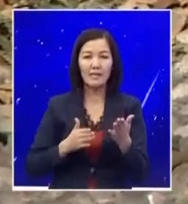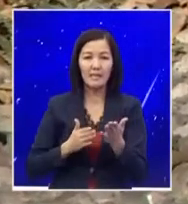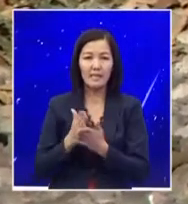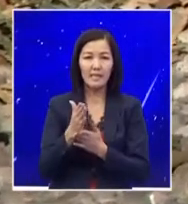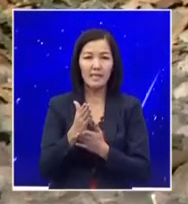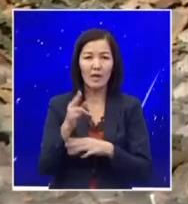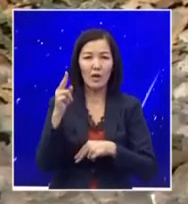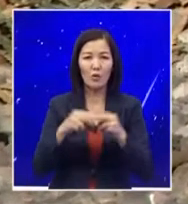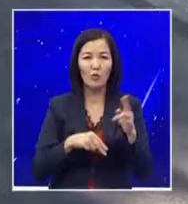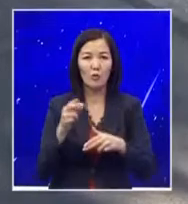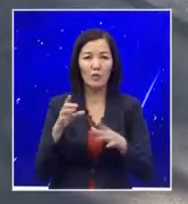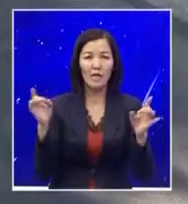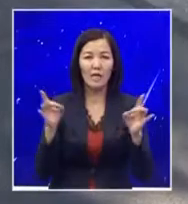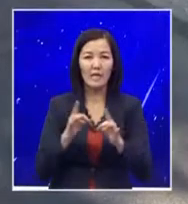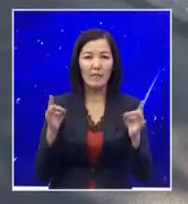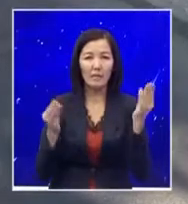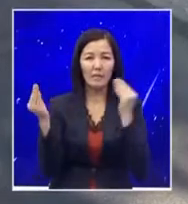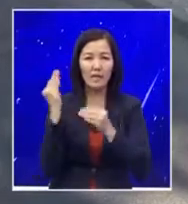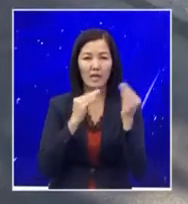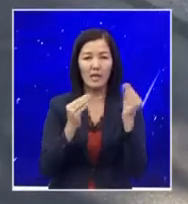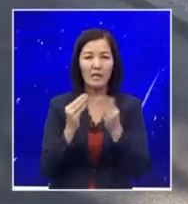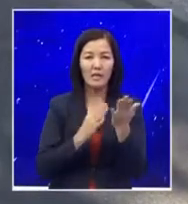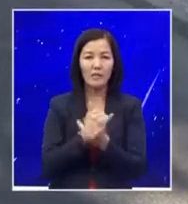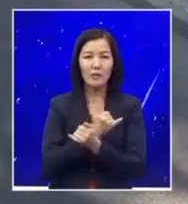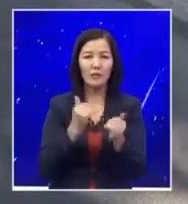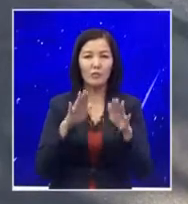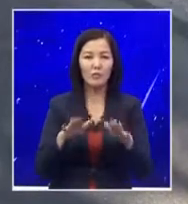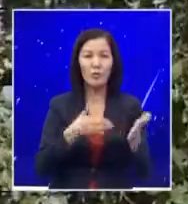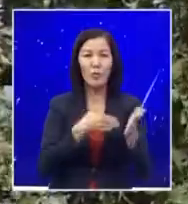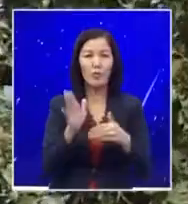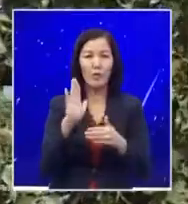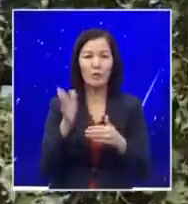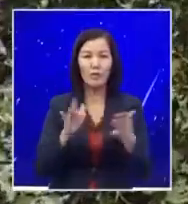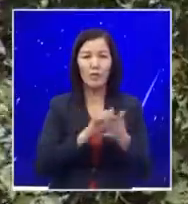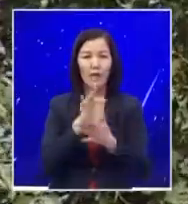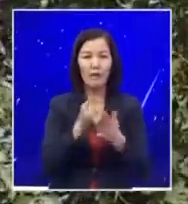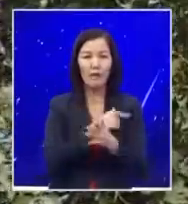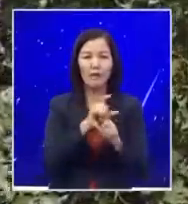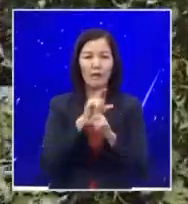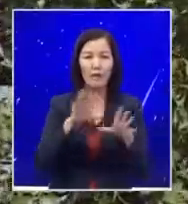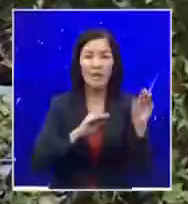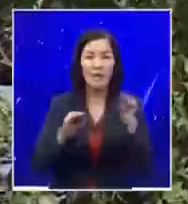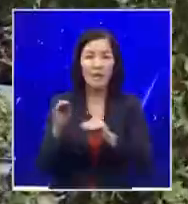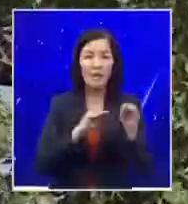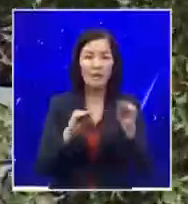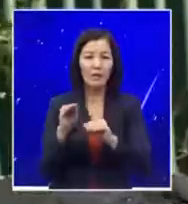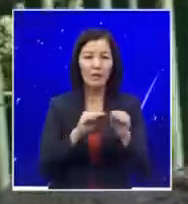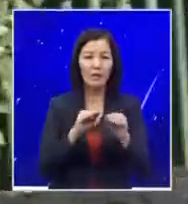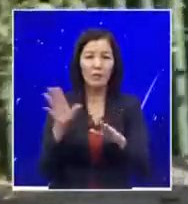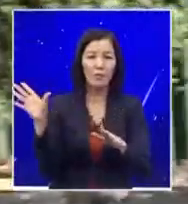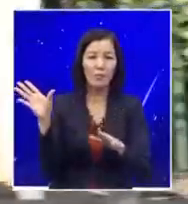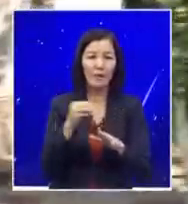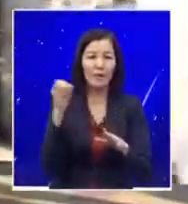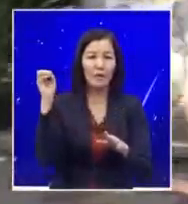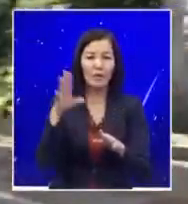құрылысы заңсыз дәмхана, салон қызметін көрсету орындары сүріледі. Қалалық емхана аумағы абаттандырылып, тал-терек жауып қалған